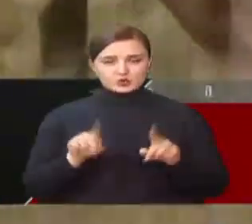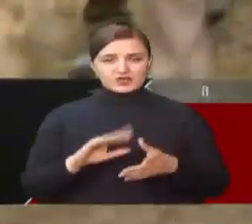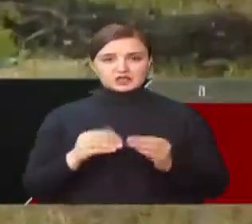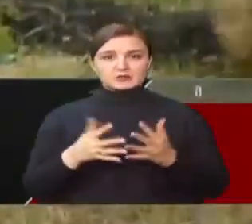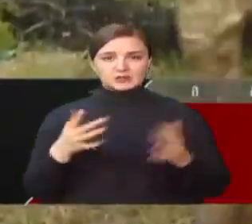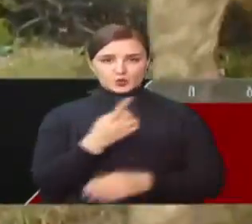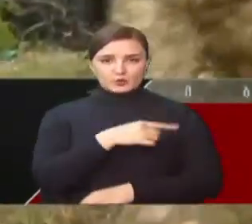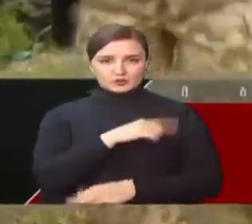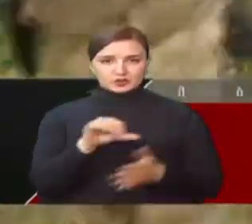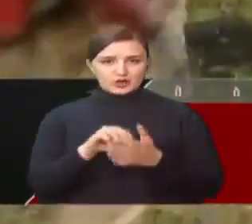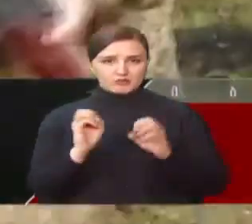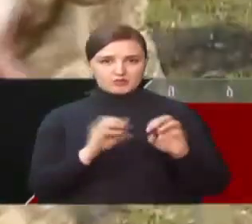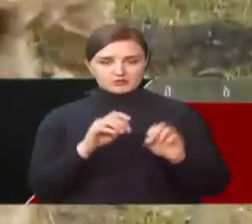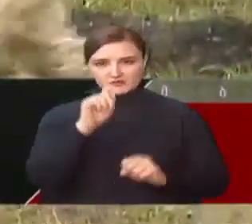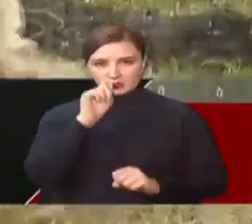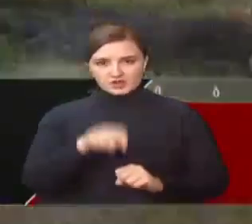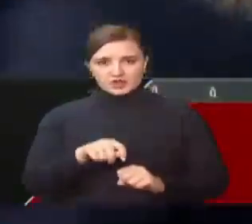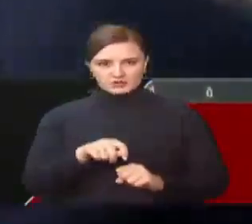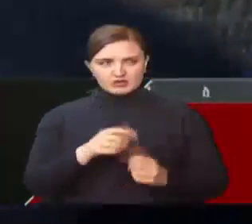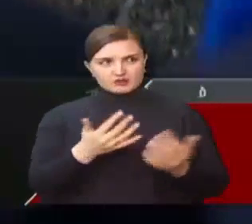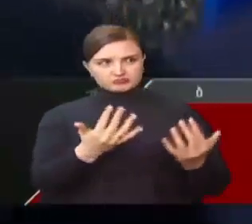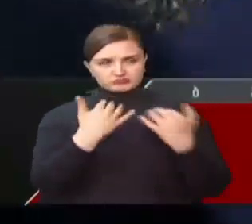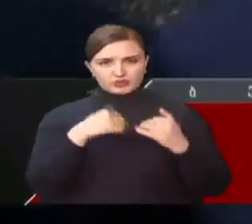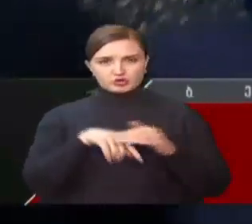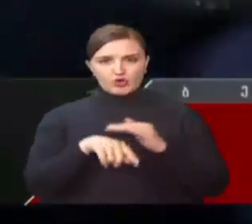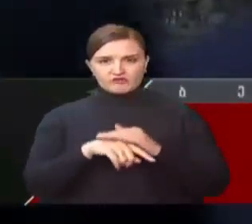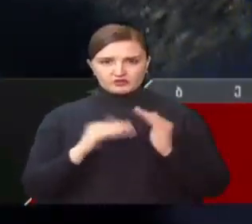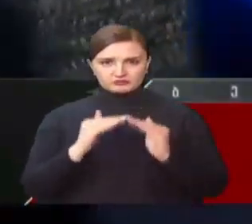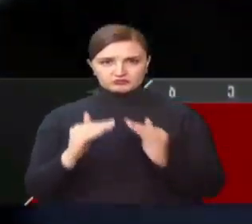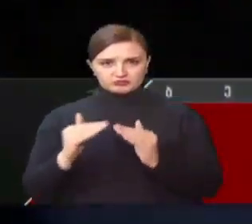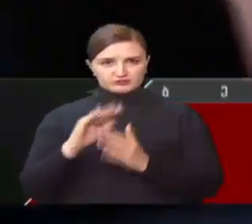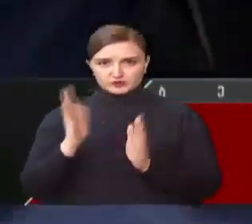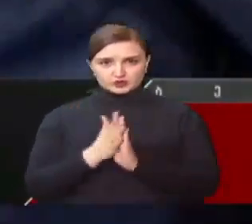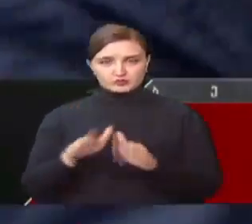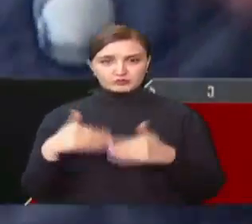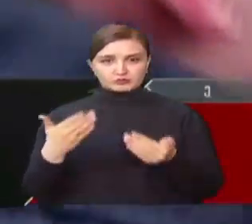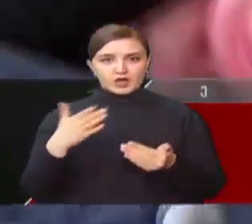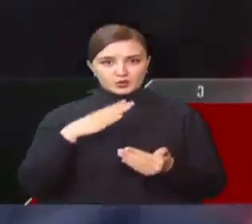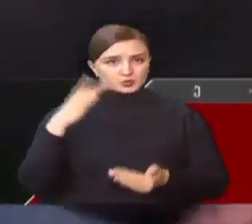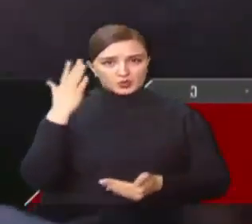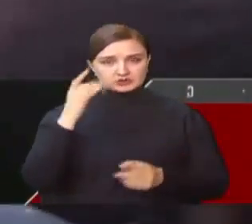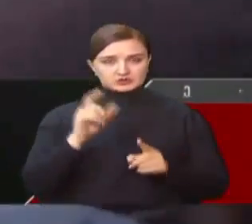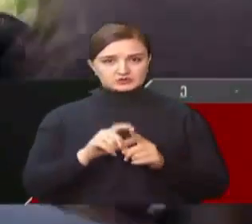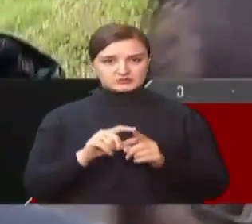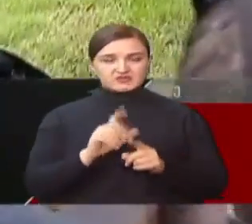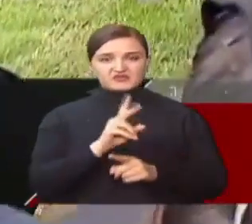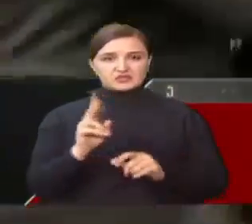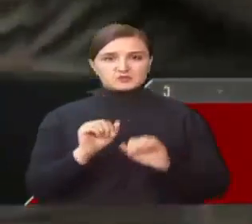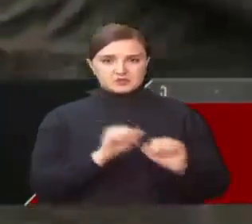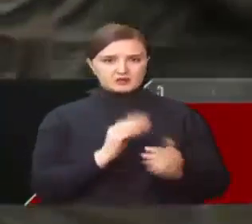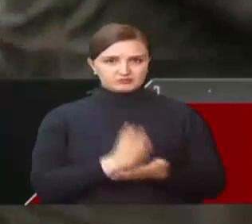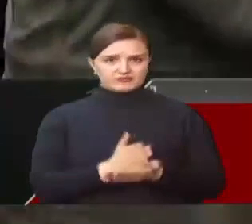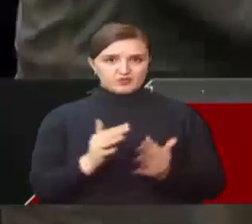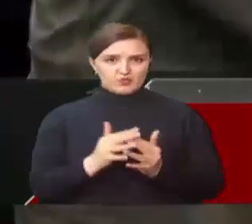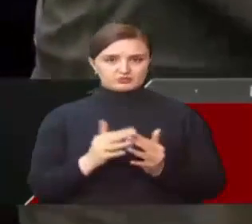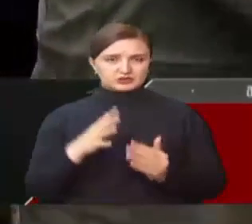მეტი ჰუმანიტარული დახმარება, უკრაინიდან შეფარებული არა ერთი დევნილი, ქართული ოცნებისთვის ნათელი გზავნილია, თუ ვის მხარესა ამ